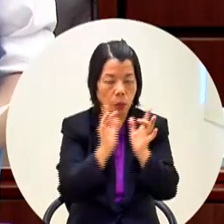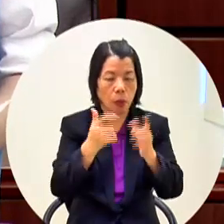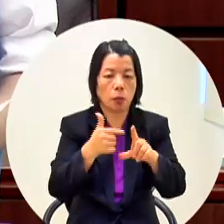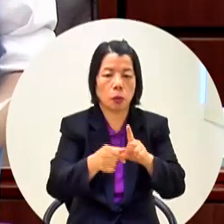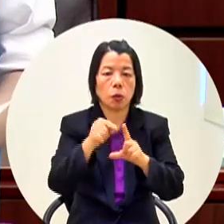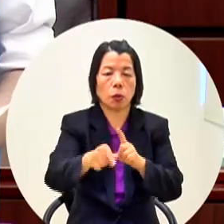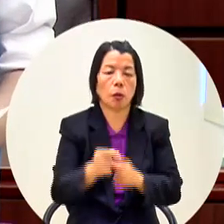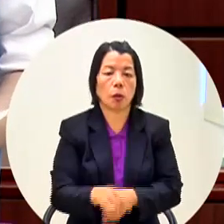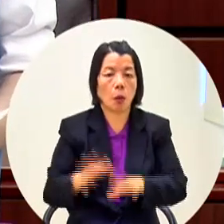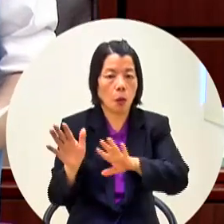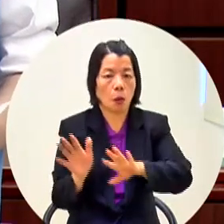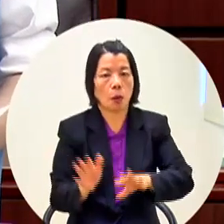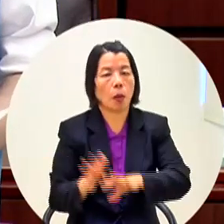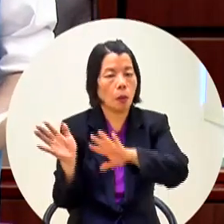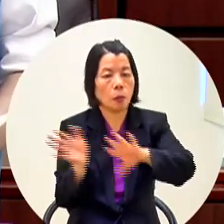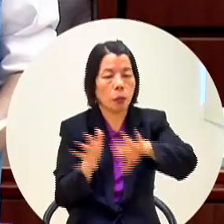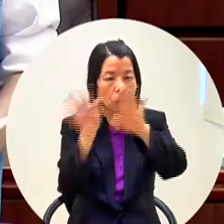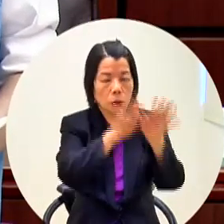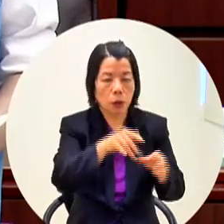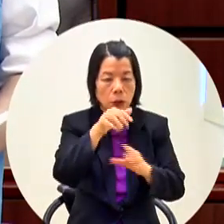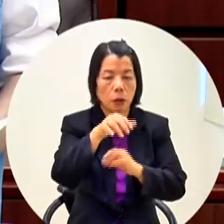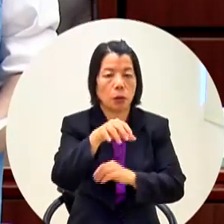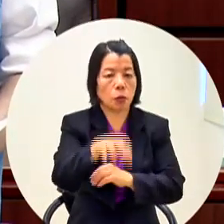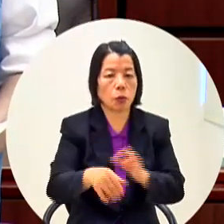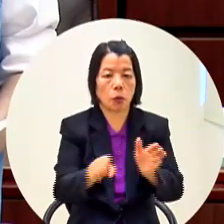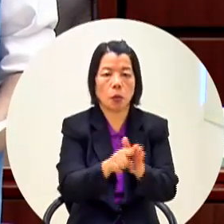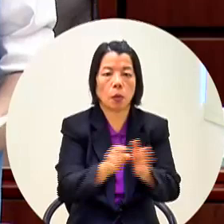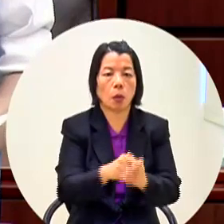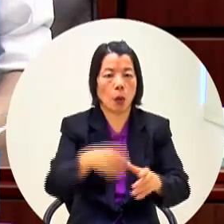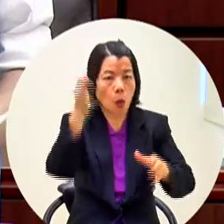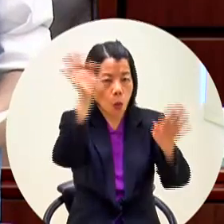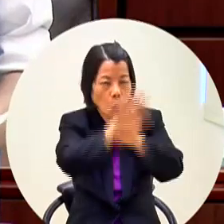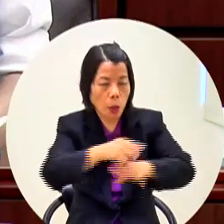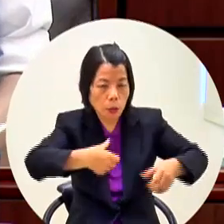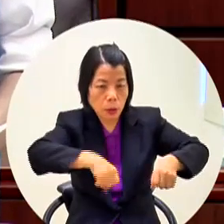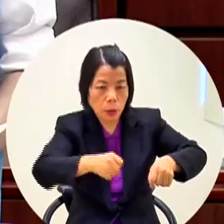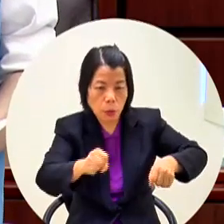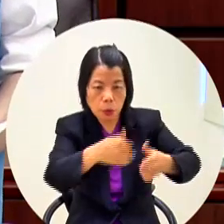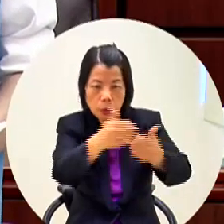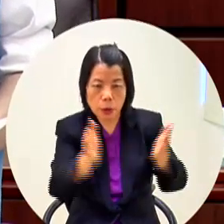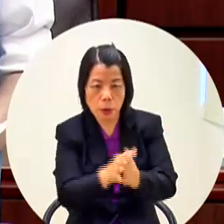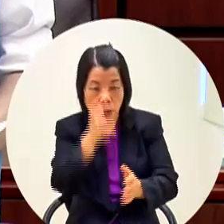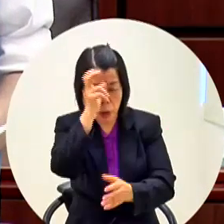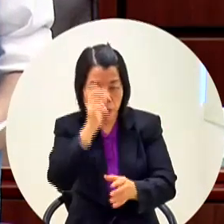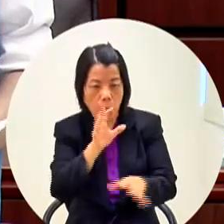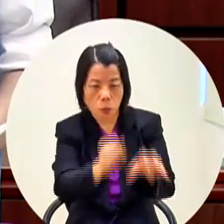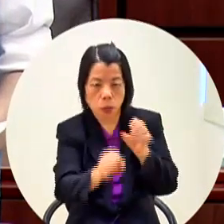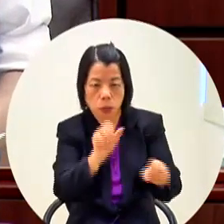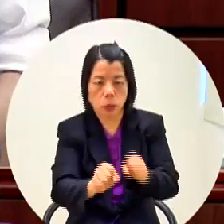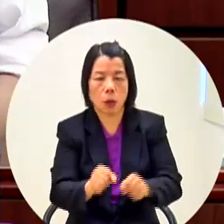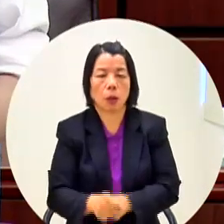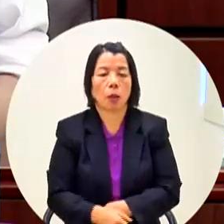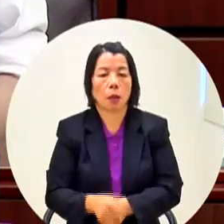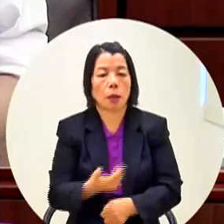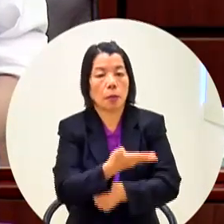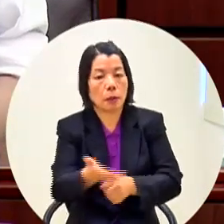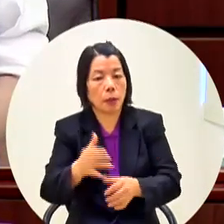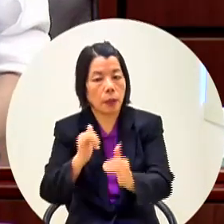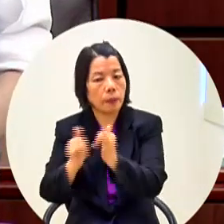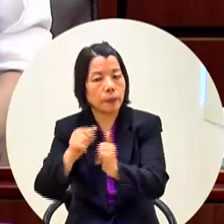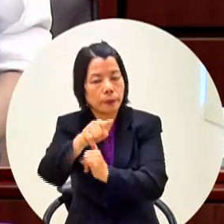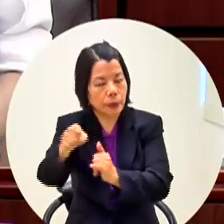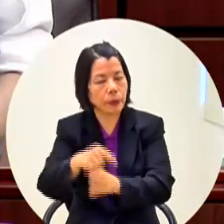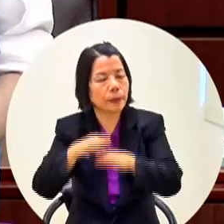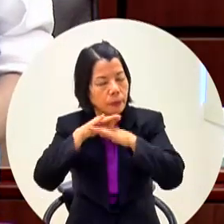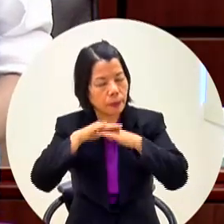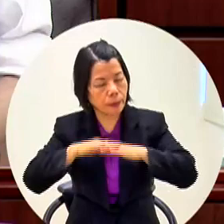风景区晚上摩托车请警方来加强取缔，还给居民朋友一个安静的环境。